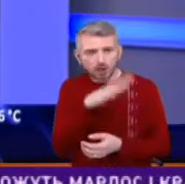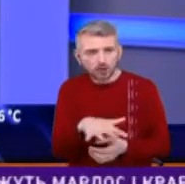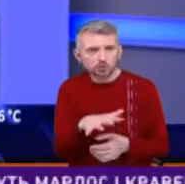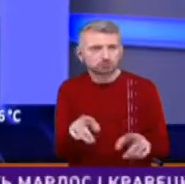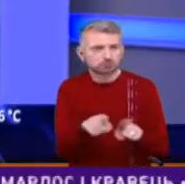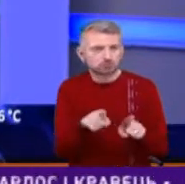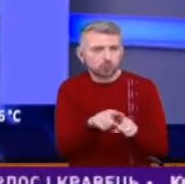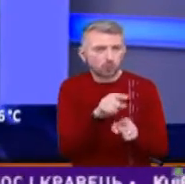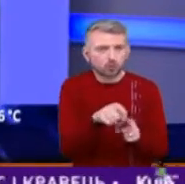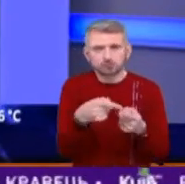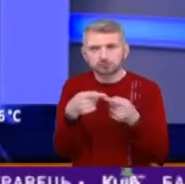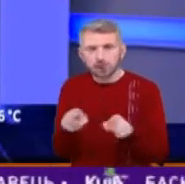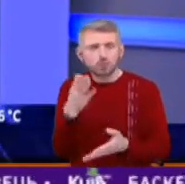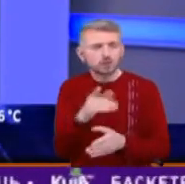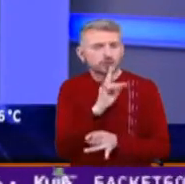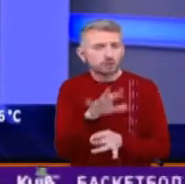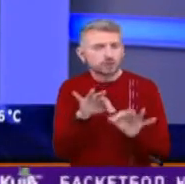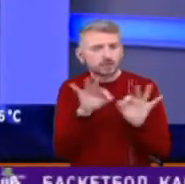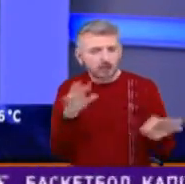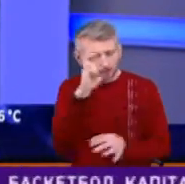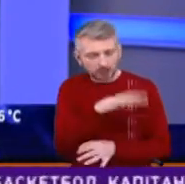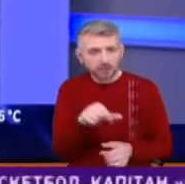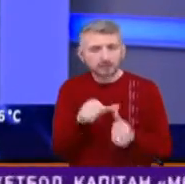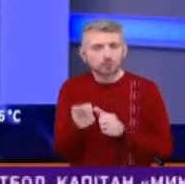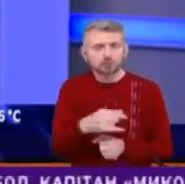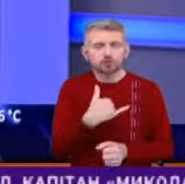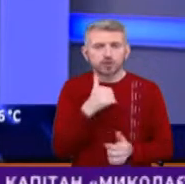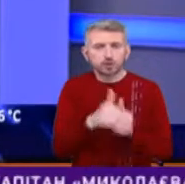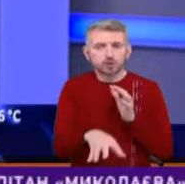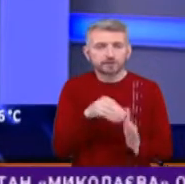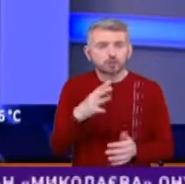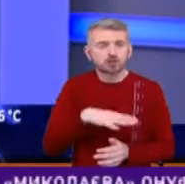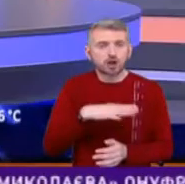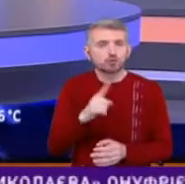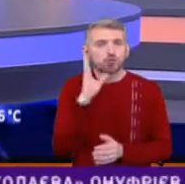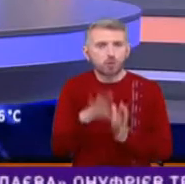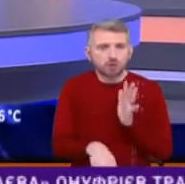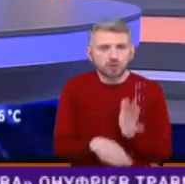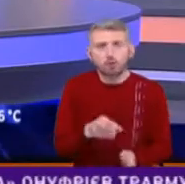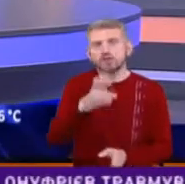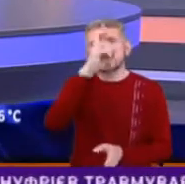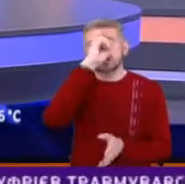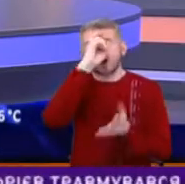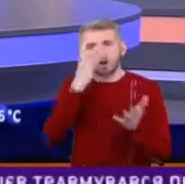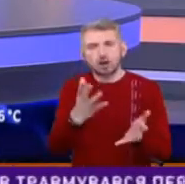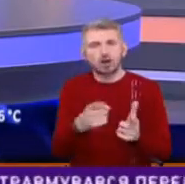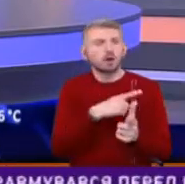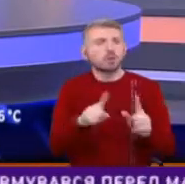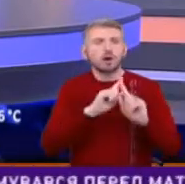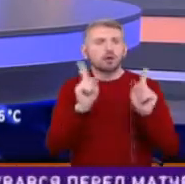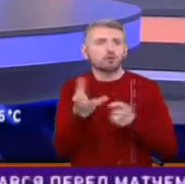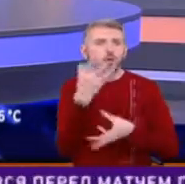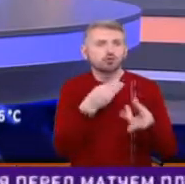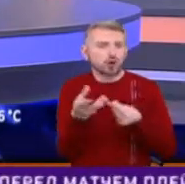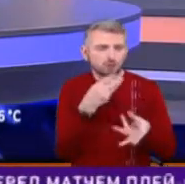сценарію. Можливо, це не буде ідеальна країна. Але саме тому, що у нас на кожних виборах ми чекаємо, що от оберемо царя або от такого чудодійника, і